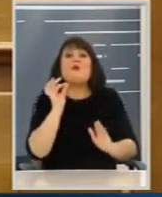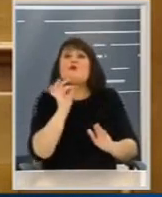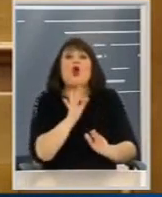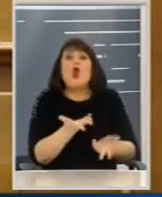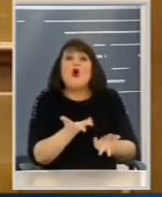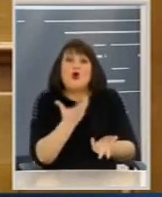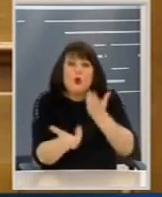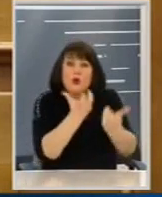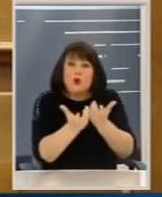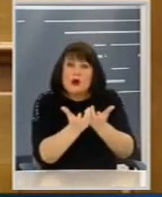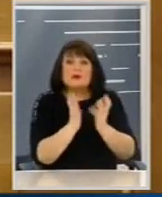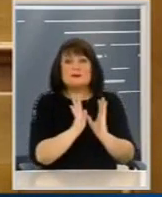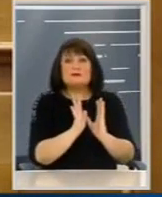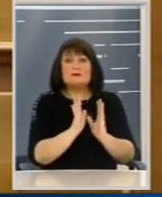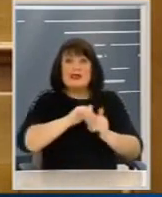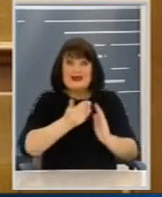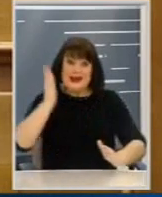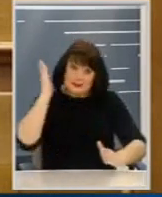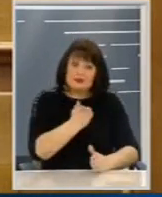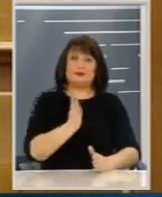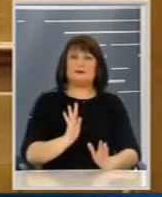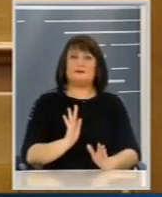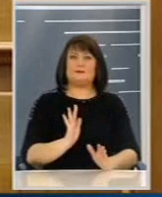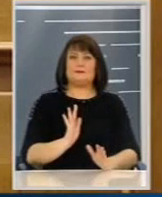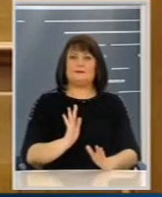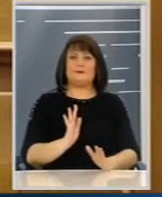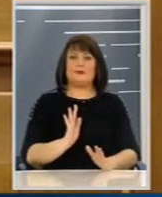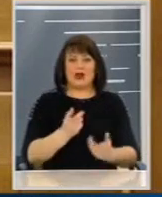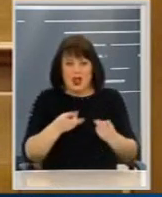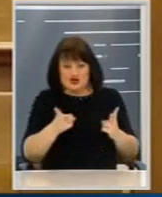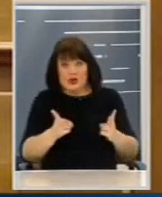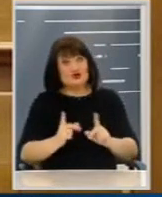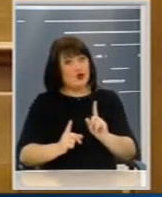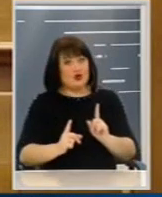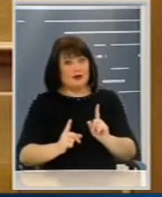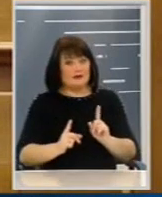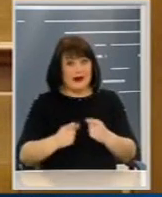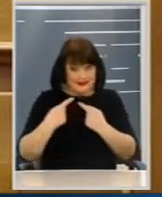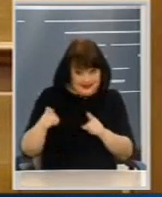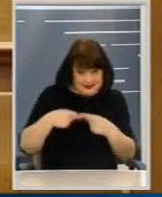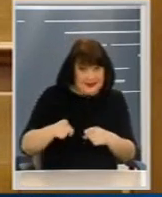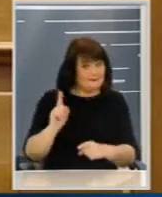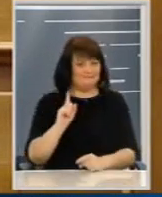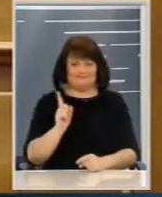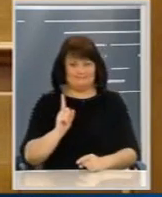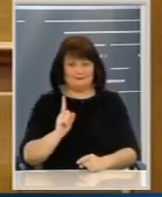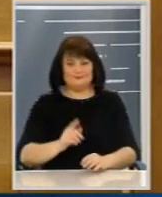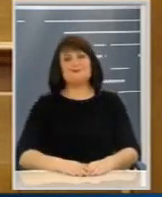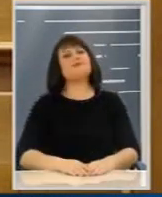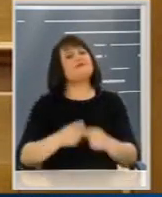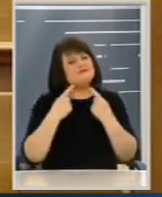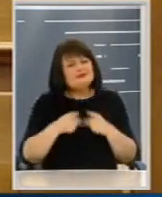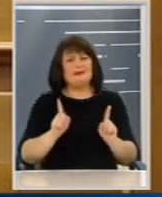και η ανοχή. Αλλά για σας η διαφορά μας είναι ότι δεν είναι το ίδιο. Είναι άλλο